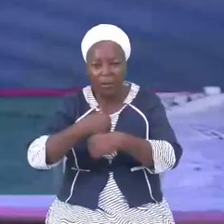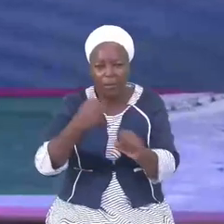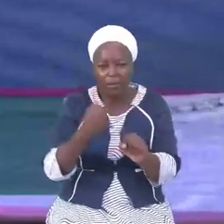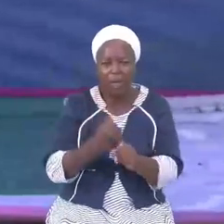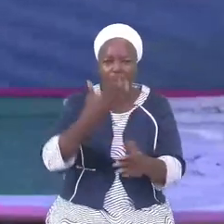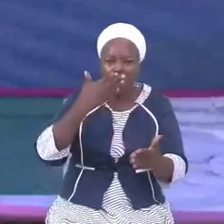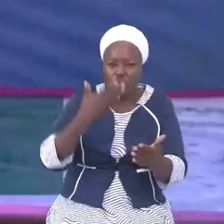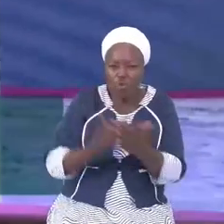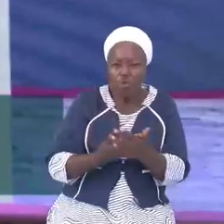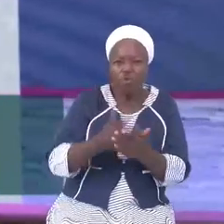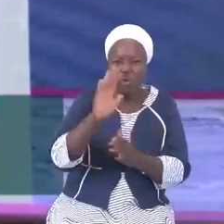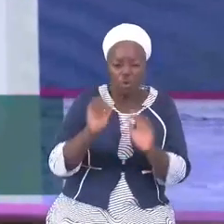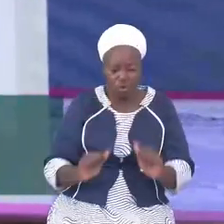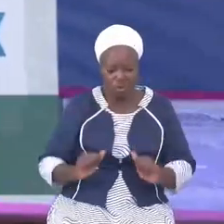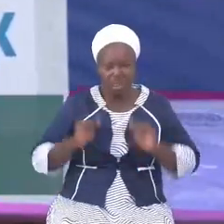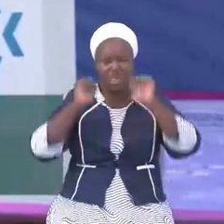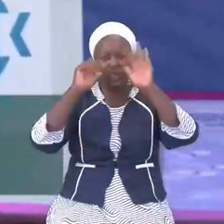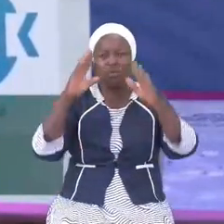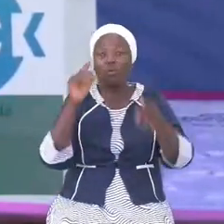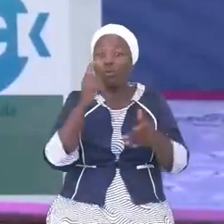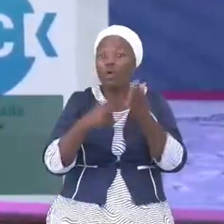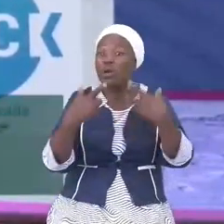tu feras ta consécration. Ce qui va arriver alors,